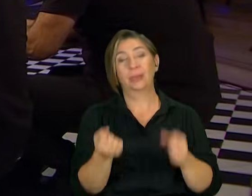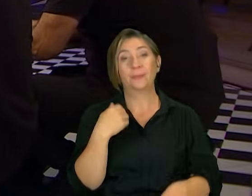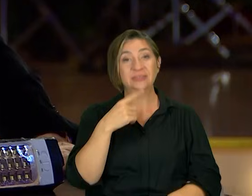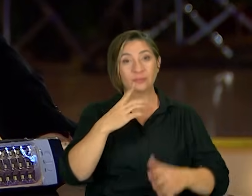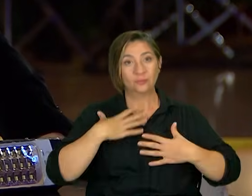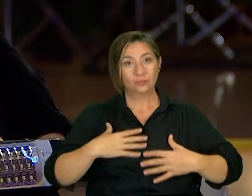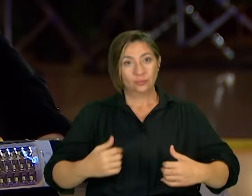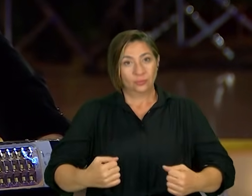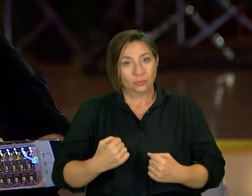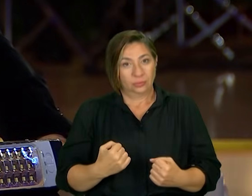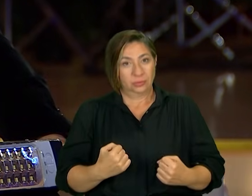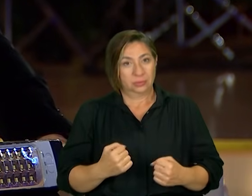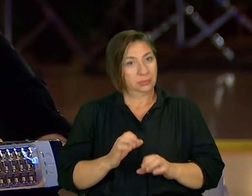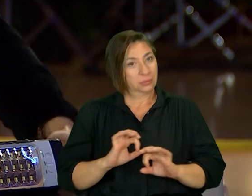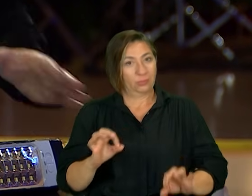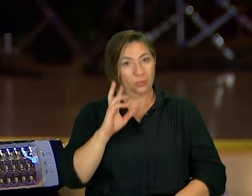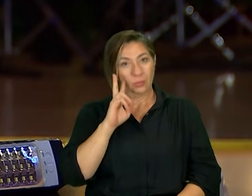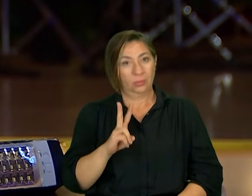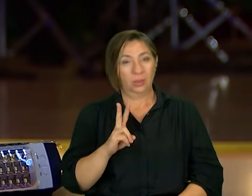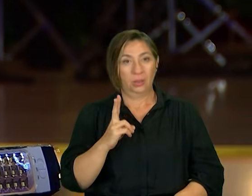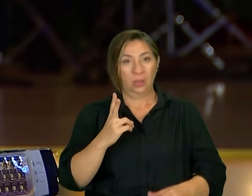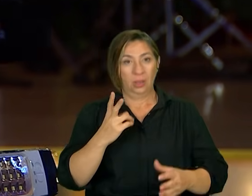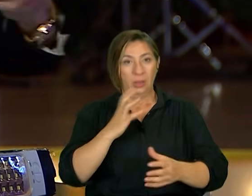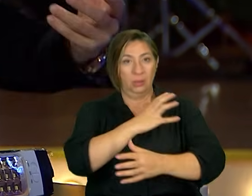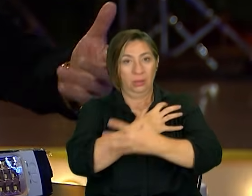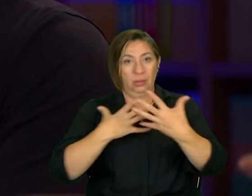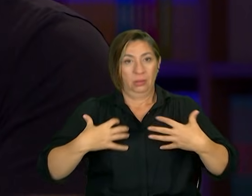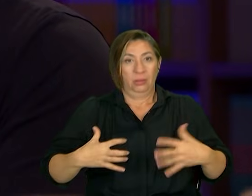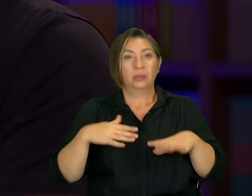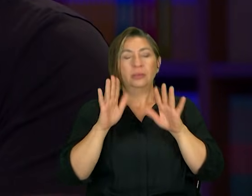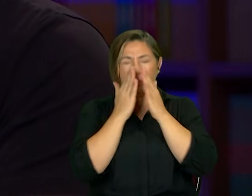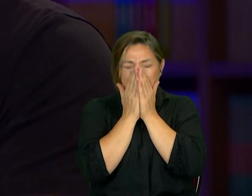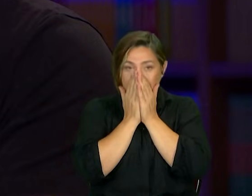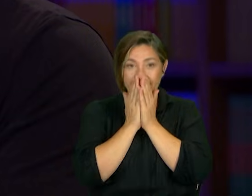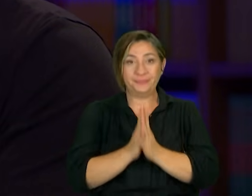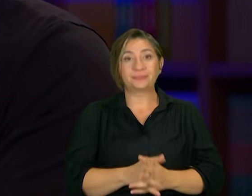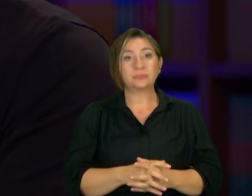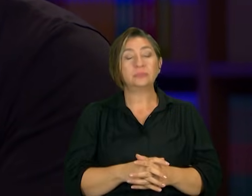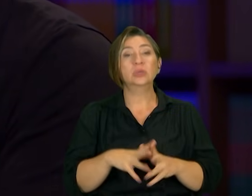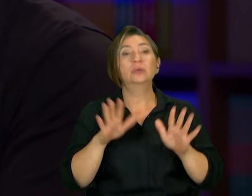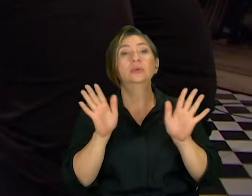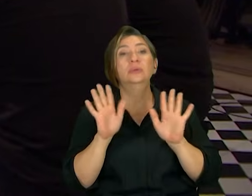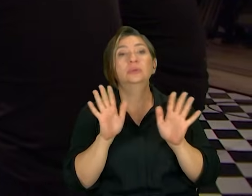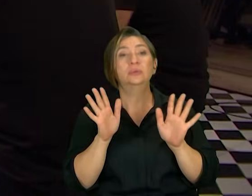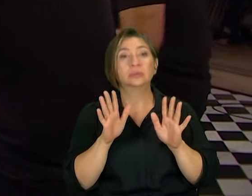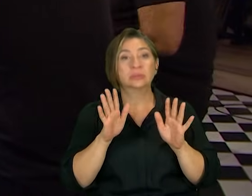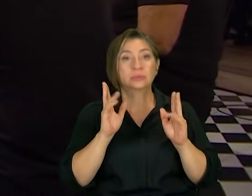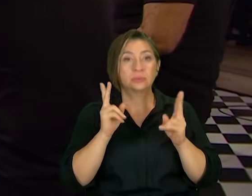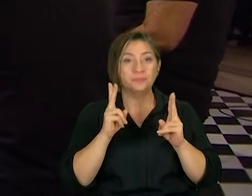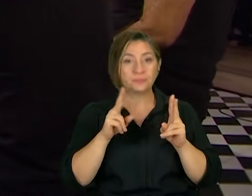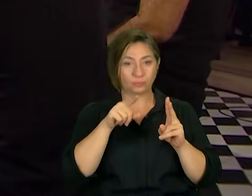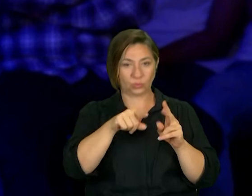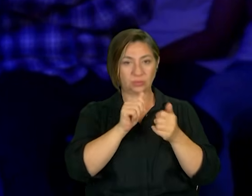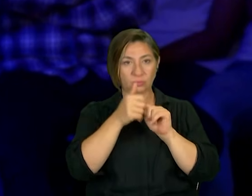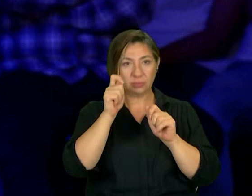sizin vücutlarınız da gayet yerinde görüyorum. Böyle bir hani adelelerle dolu tipler değilsiniz yani. Yok zaten genelde Wing Chun